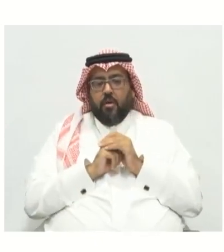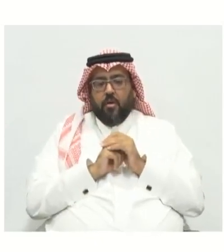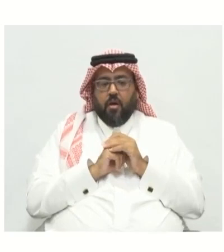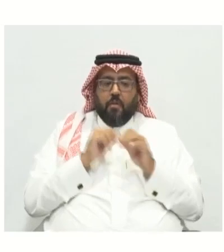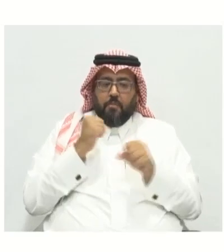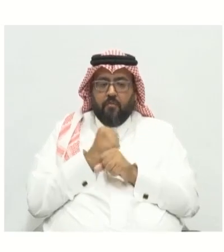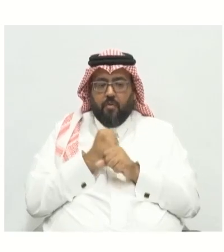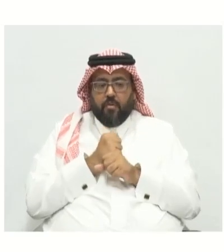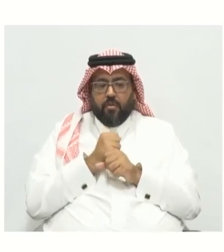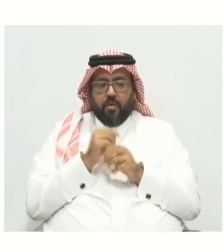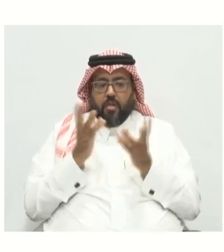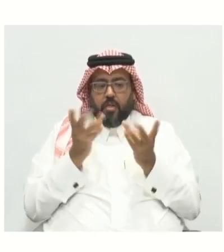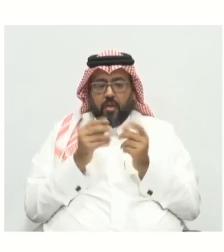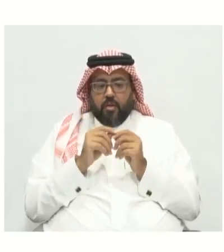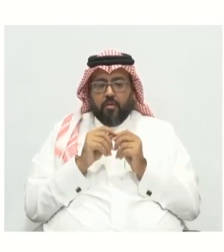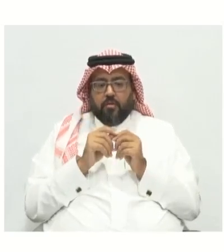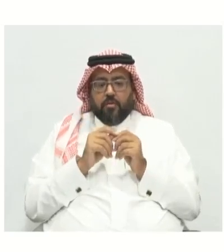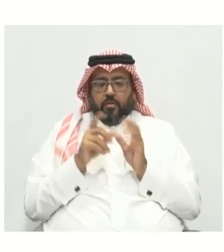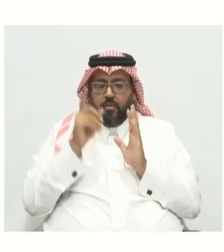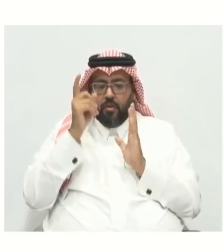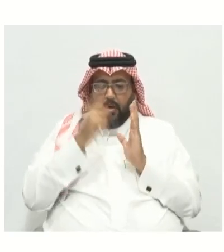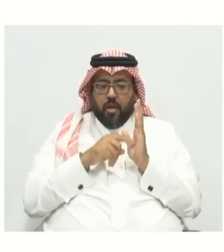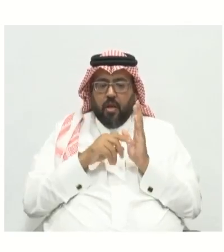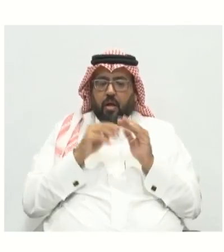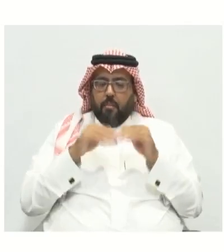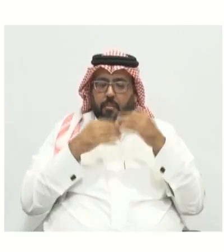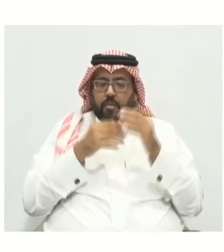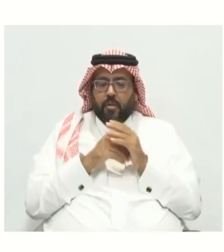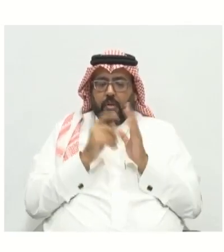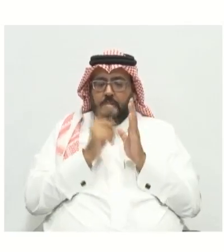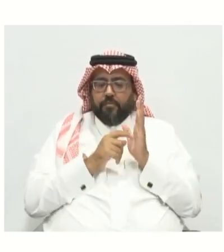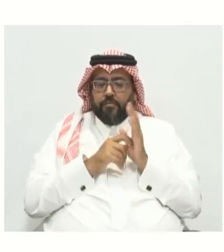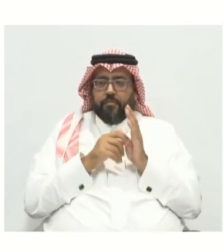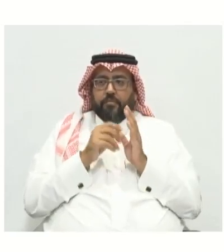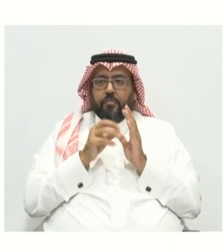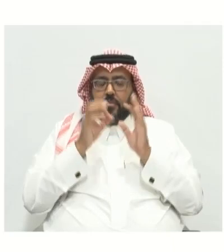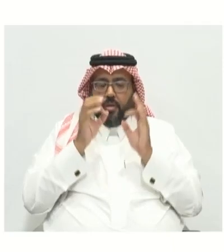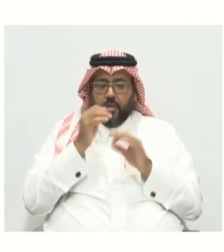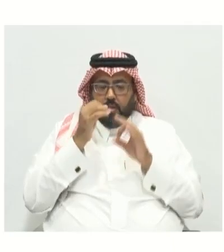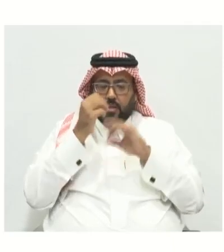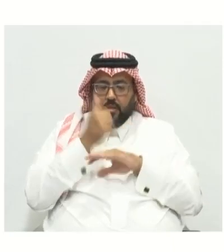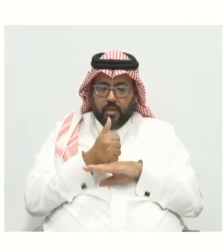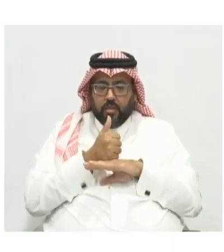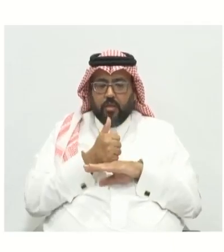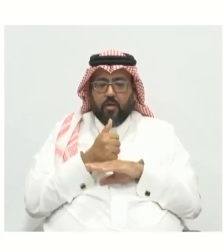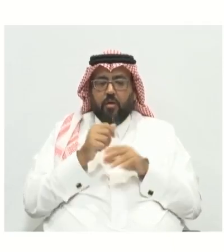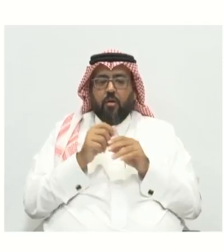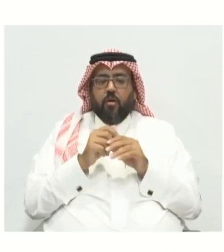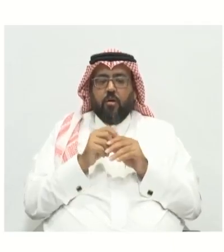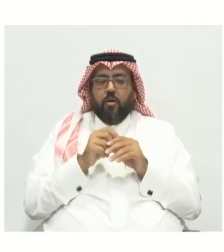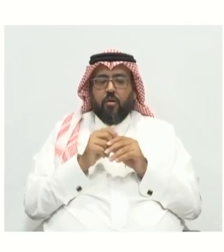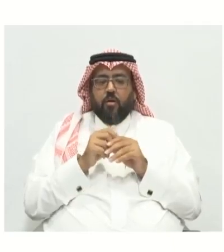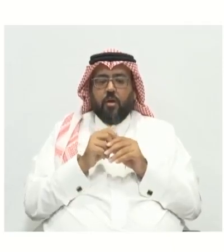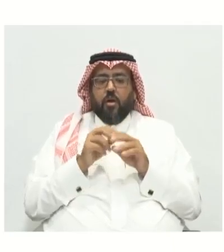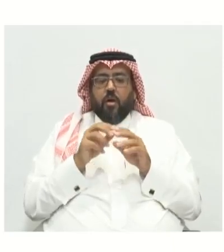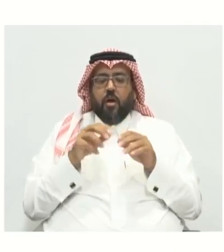المفعول من تاريخ نشرها ما لم ينص على تاريخ اخر كذلك نص النظام الاساسي للحكم في الماده 71 ونظام